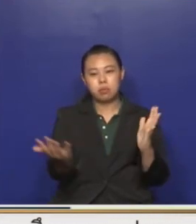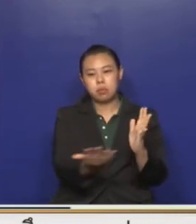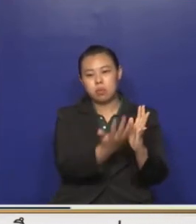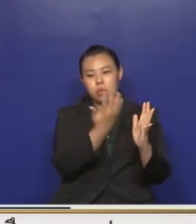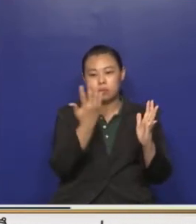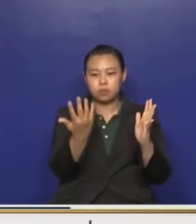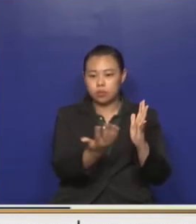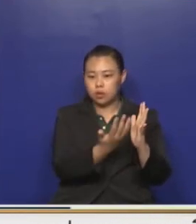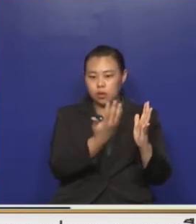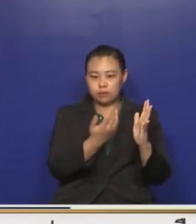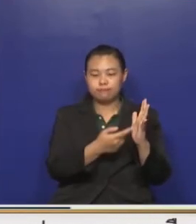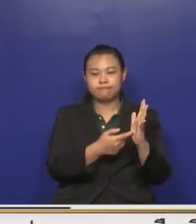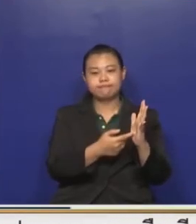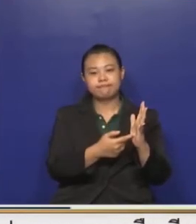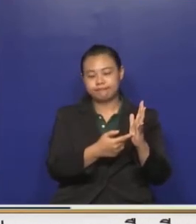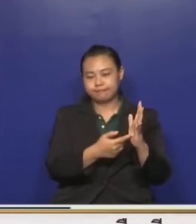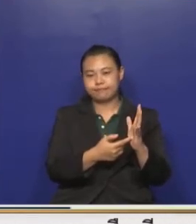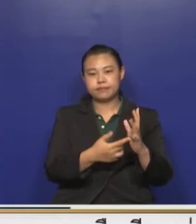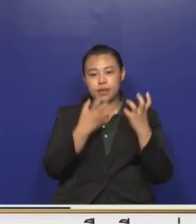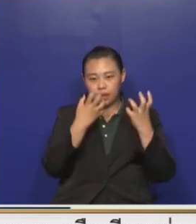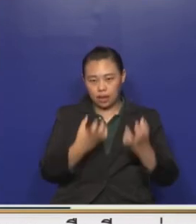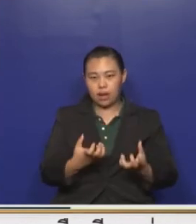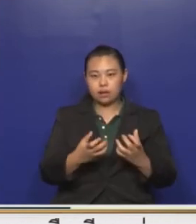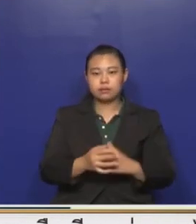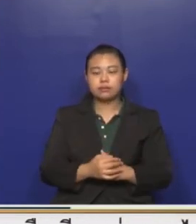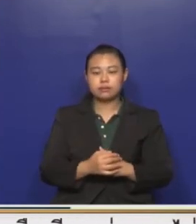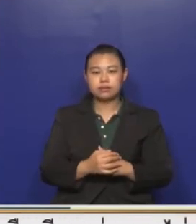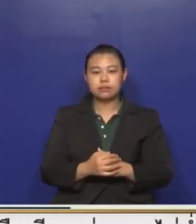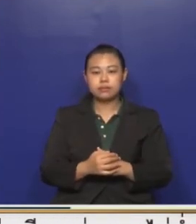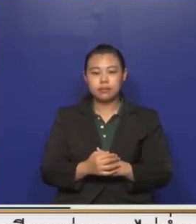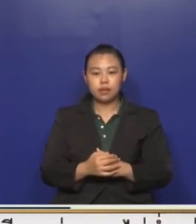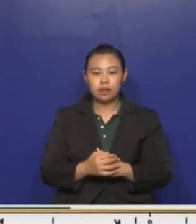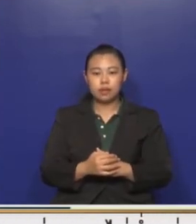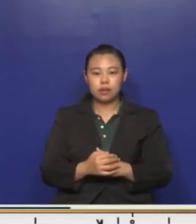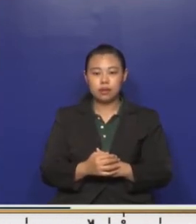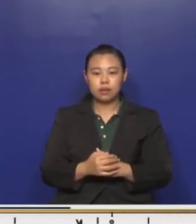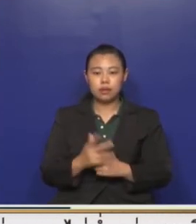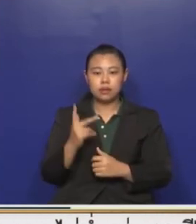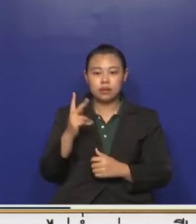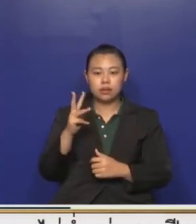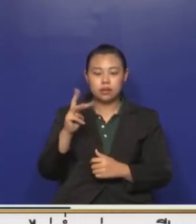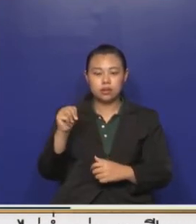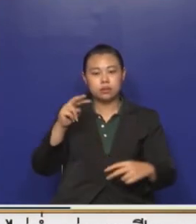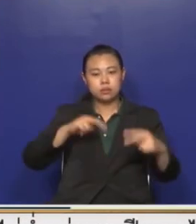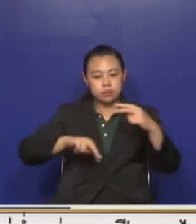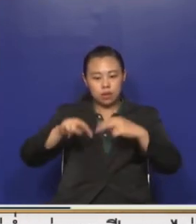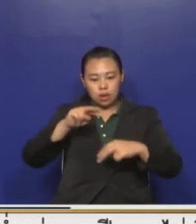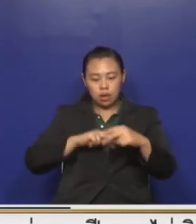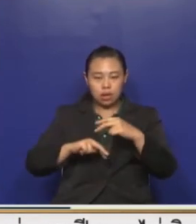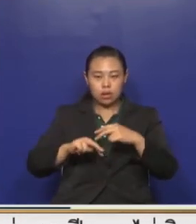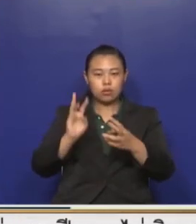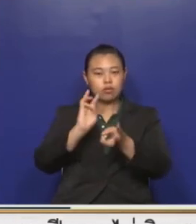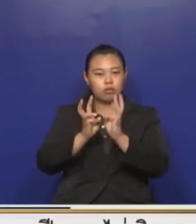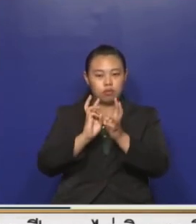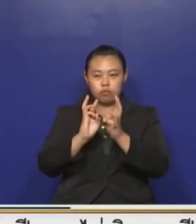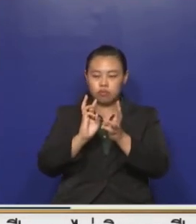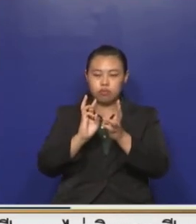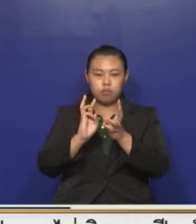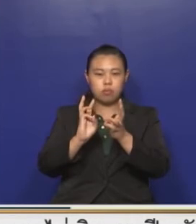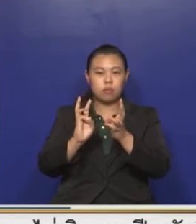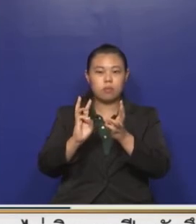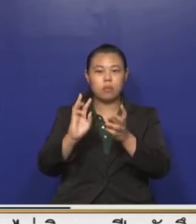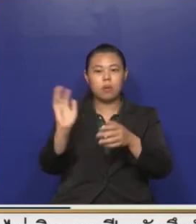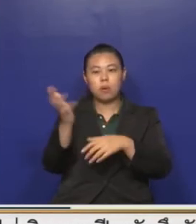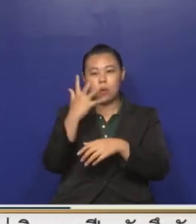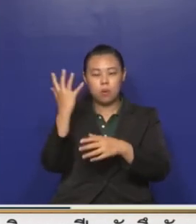มาเมื่เกการเช่นี้ ปริมาณ Hotspot ที่เกิดขึ้นทางกลมคบคมมรพิษณ์ จะเฝ้าดูจะมรายงานเข้ามา